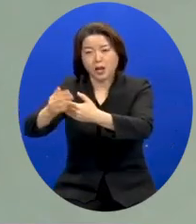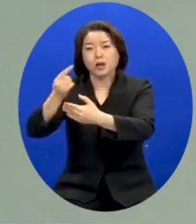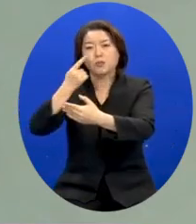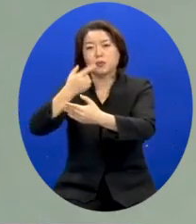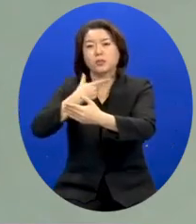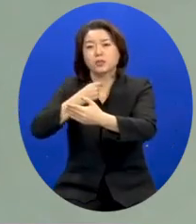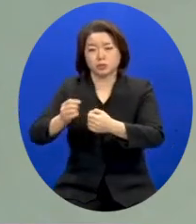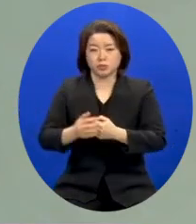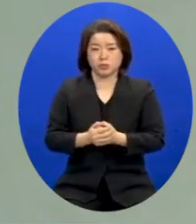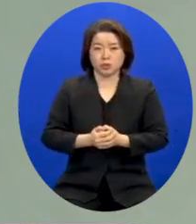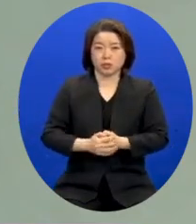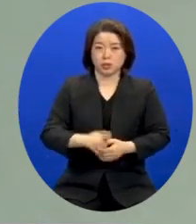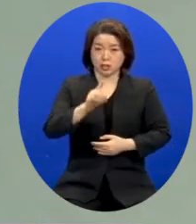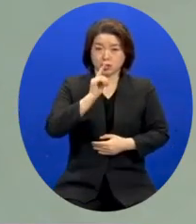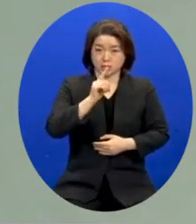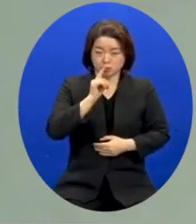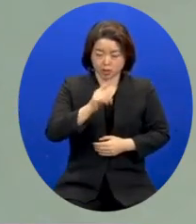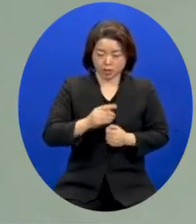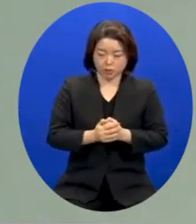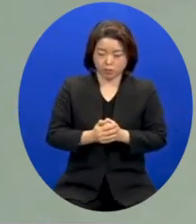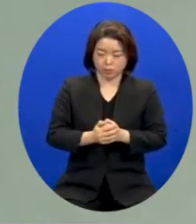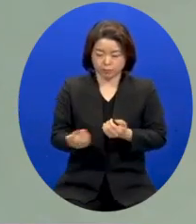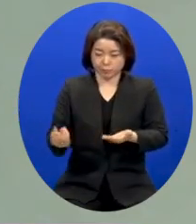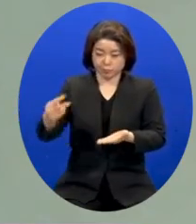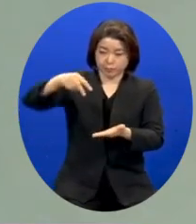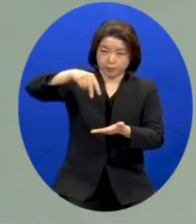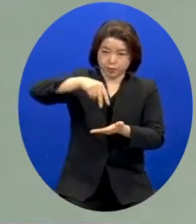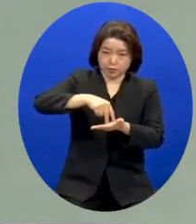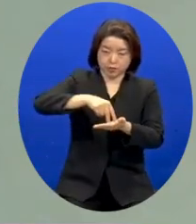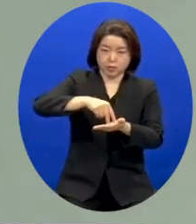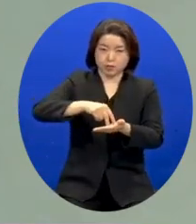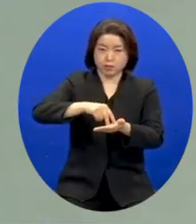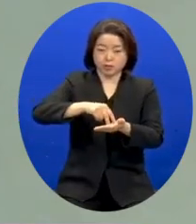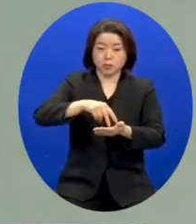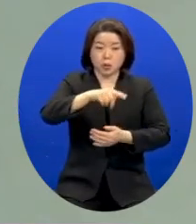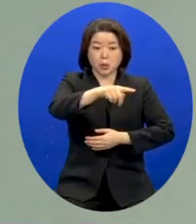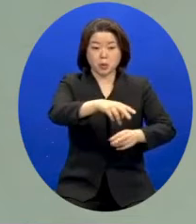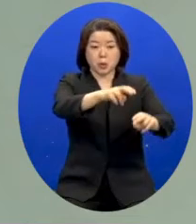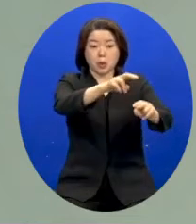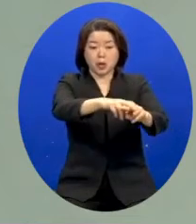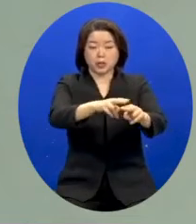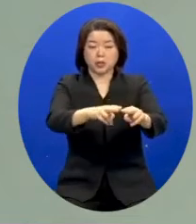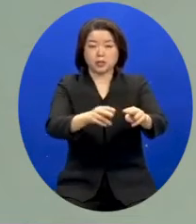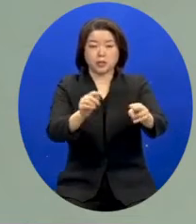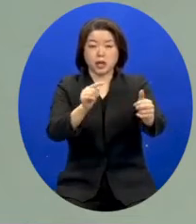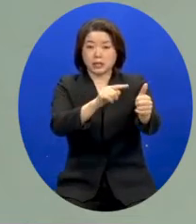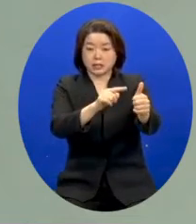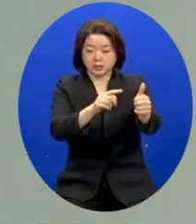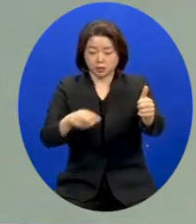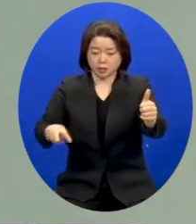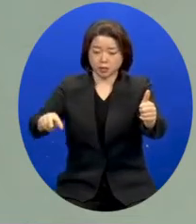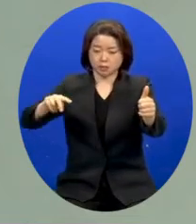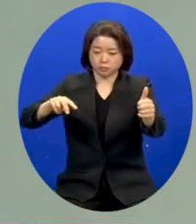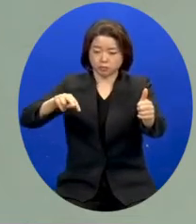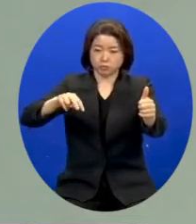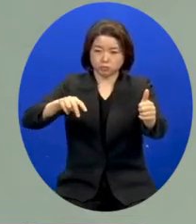좋겠습니다. 이 말을 하고 그 노 부인이 자리에 일어나서 피고 속에 있는 반드 브렉 씨에게로 가는